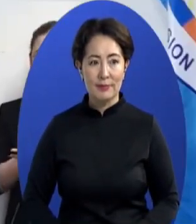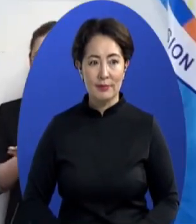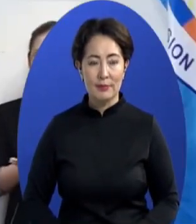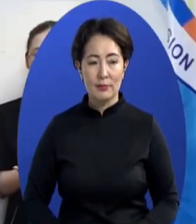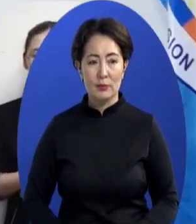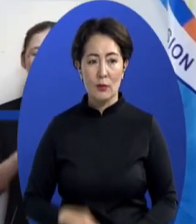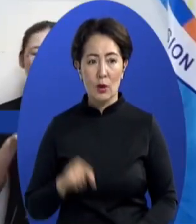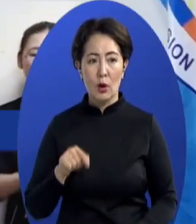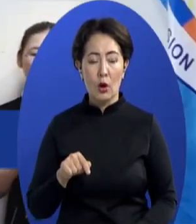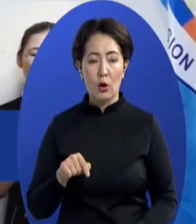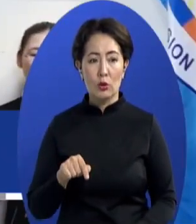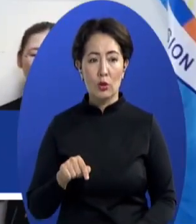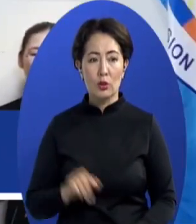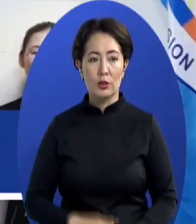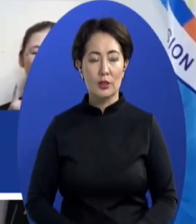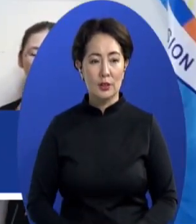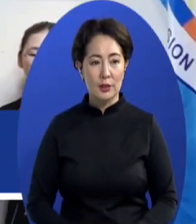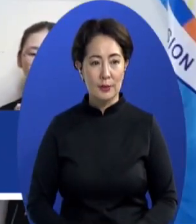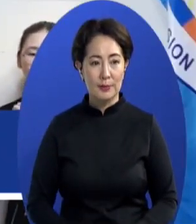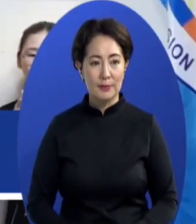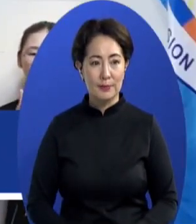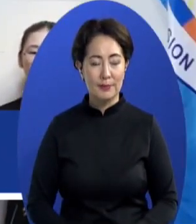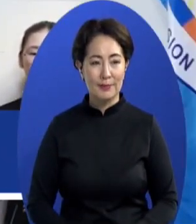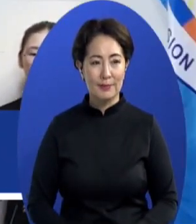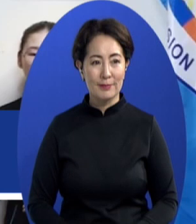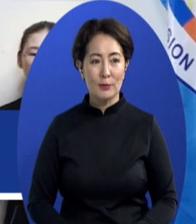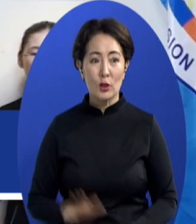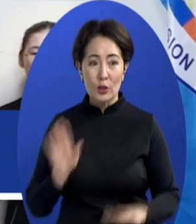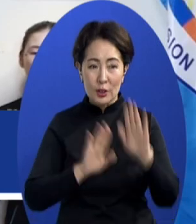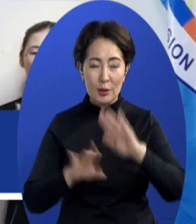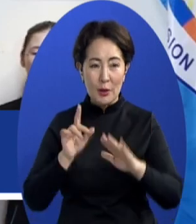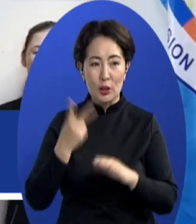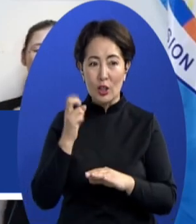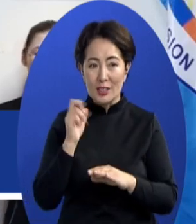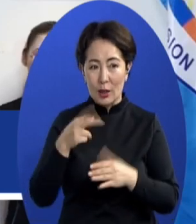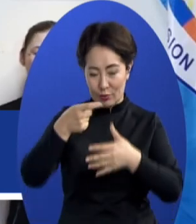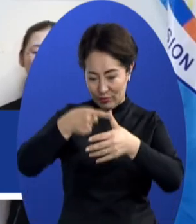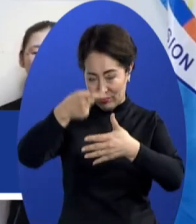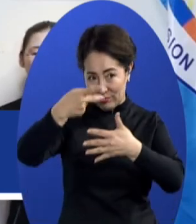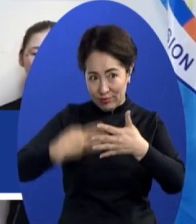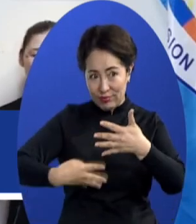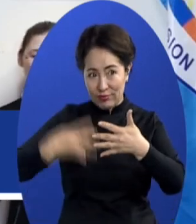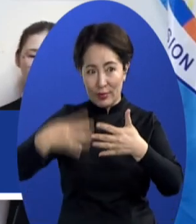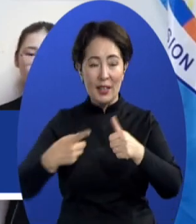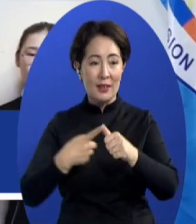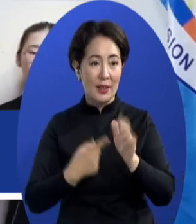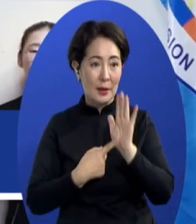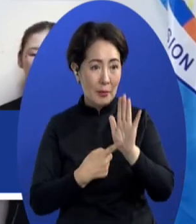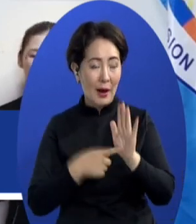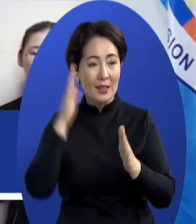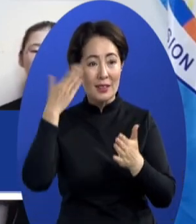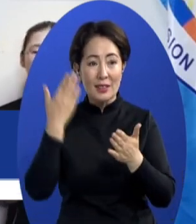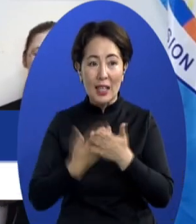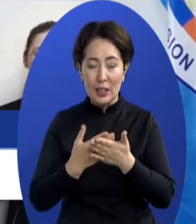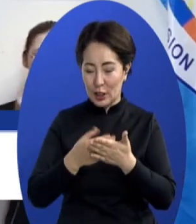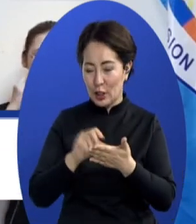Өнөөдрийн байдлаар 2 сая гаруй сонгогч сонгогчдын нэрийн жагсаалтанд бүртгэгдээд байна. Саналийн